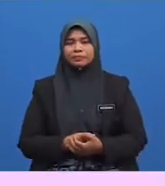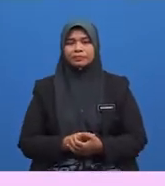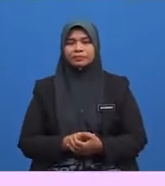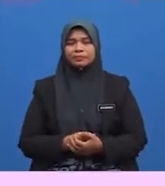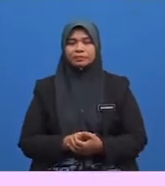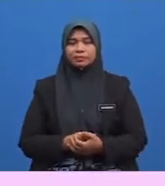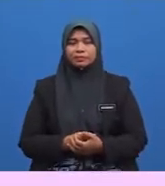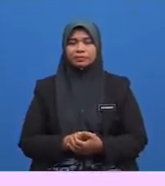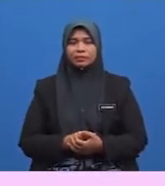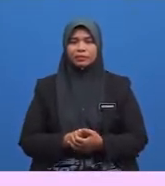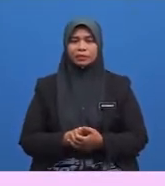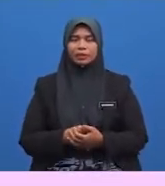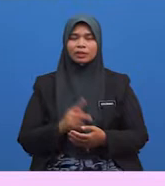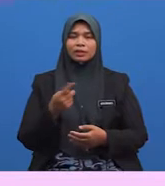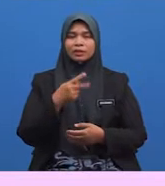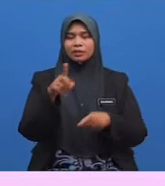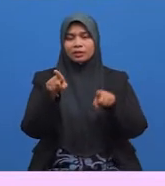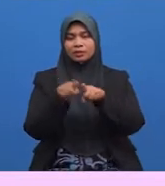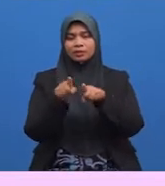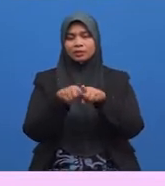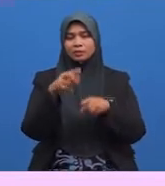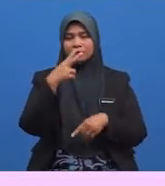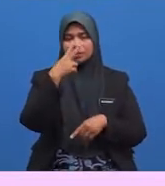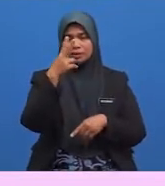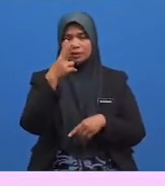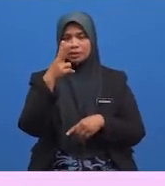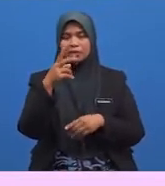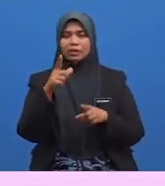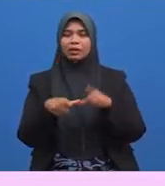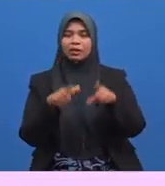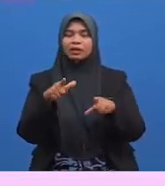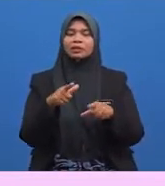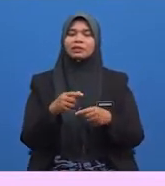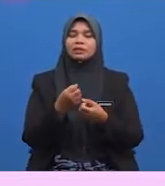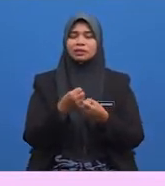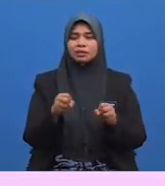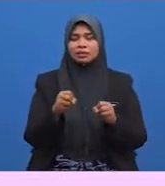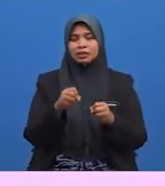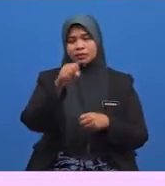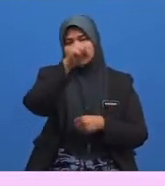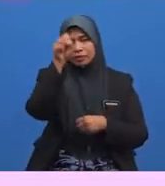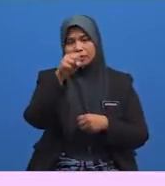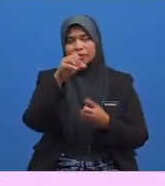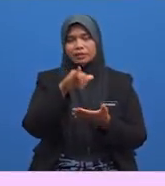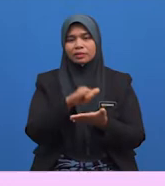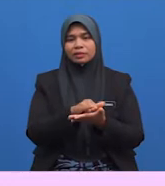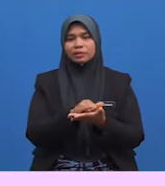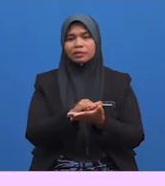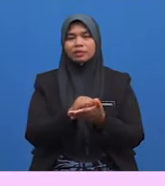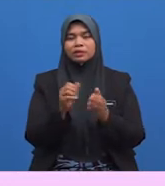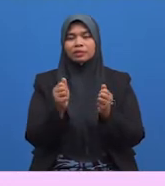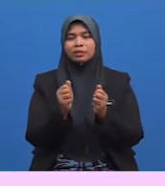Murid-murid, marilah kita sama-sama lihat langkah penyelesaian soalan tersebut.